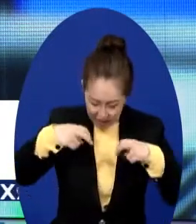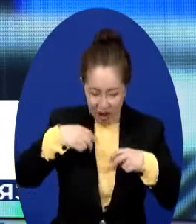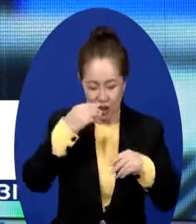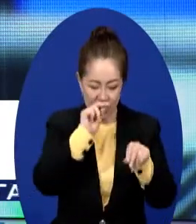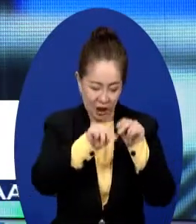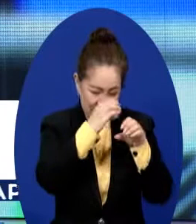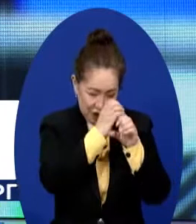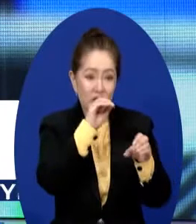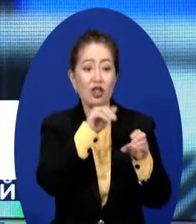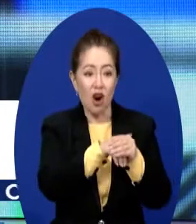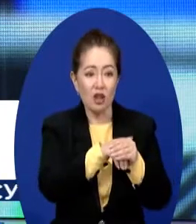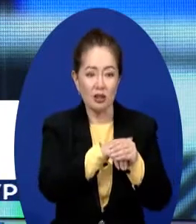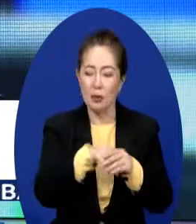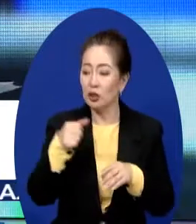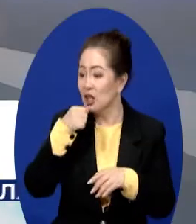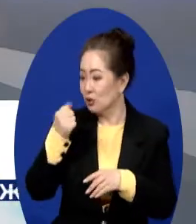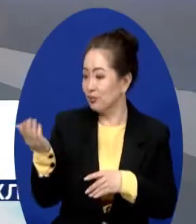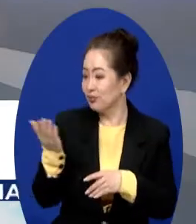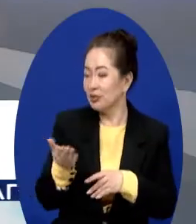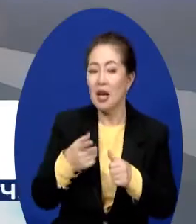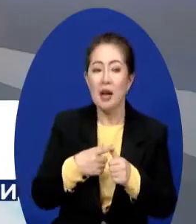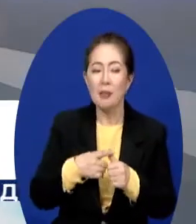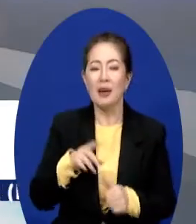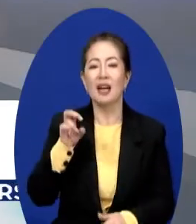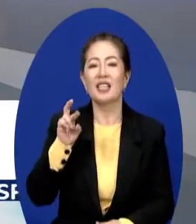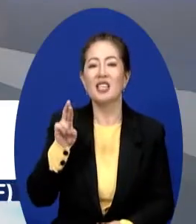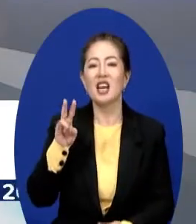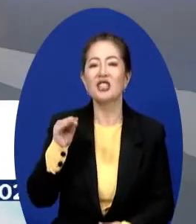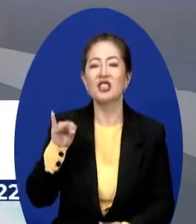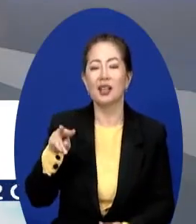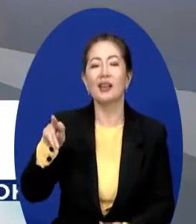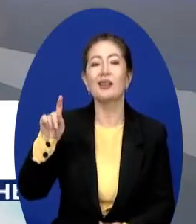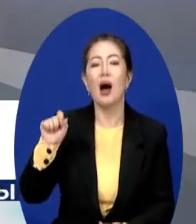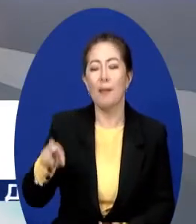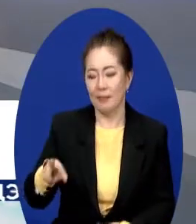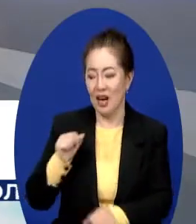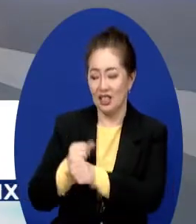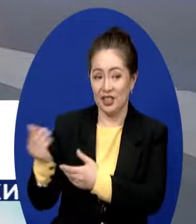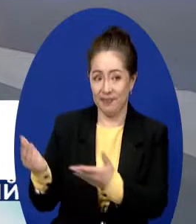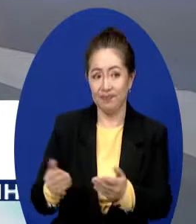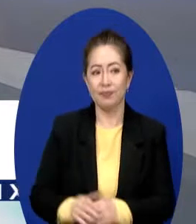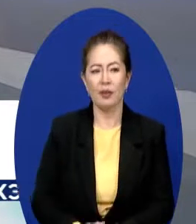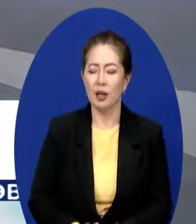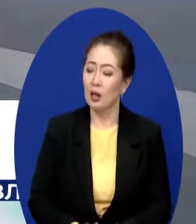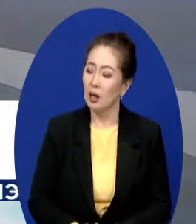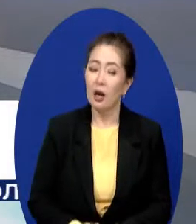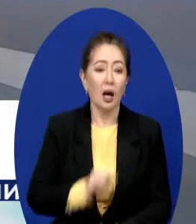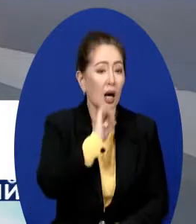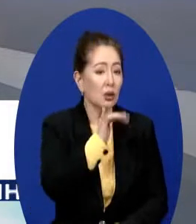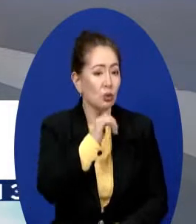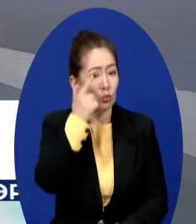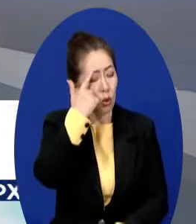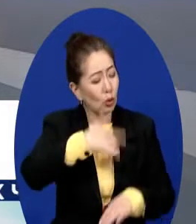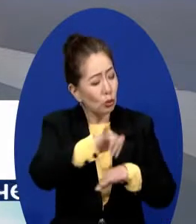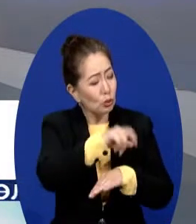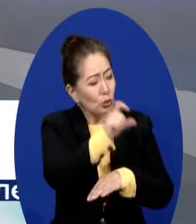байна. Студид сэтгүүлч Янжин Лам ажиллаж байна. Тэгэхээр Янжин Лам, ер нь манай улсын иргэдийн хэдэн хувь нь эрүүл мэндийн даатгалдаа хамрагдсан байдаг юм бол за